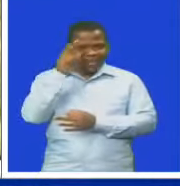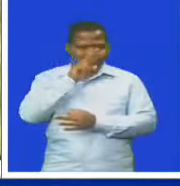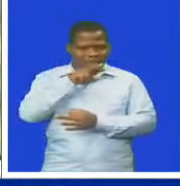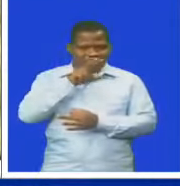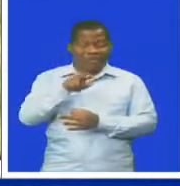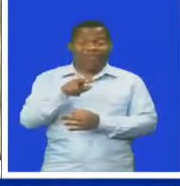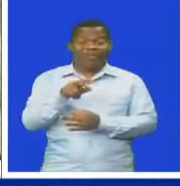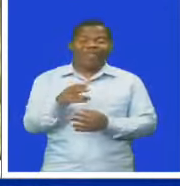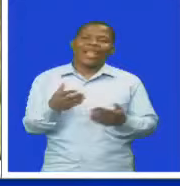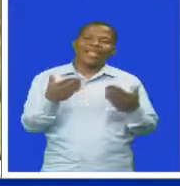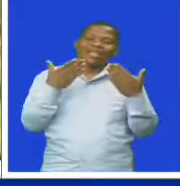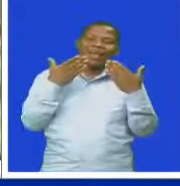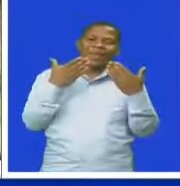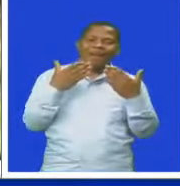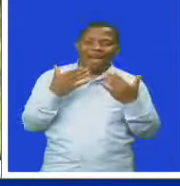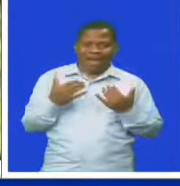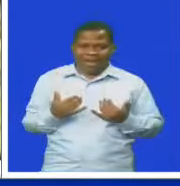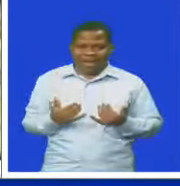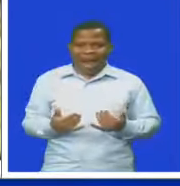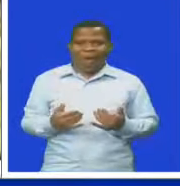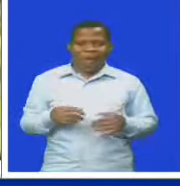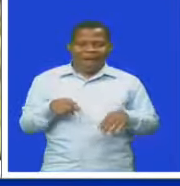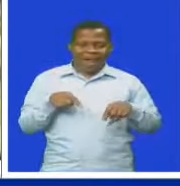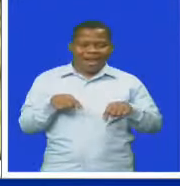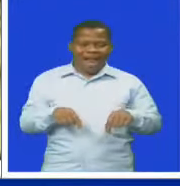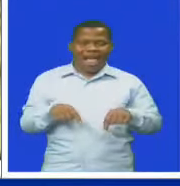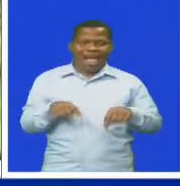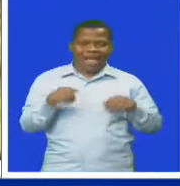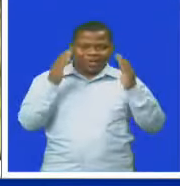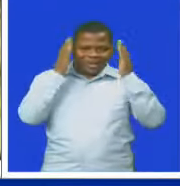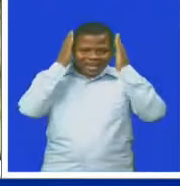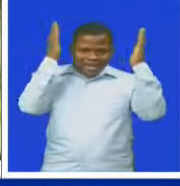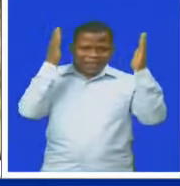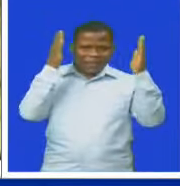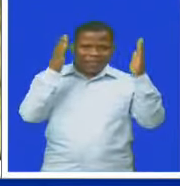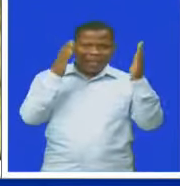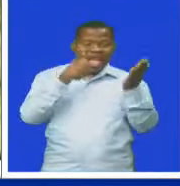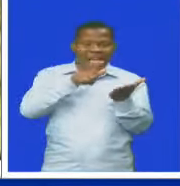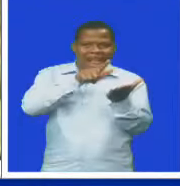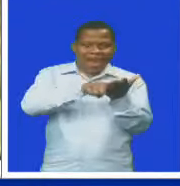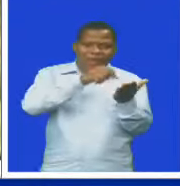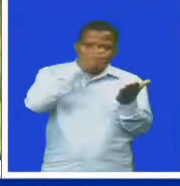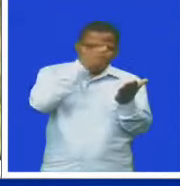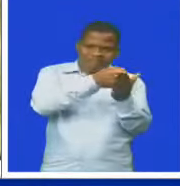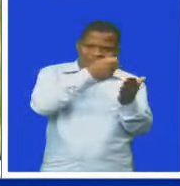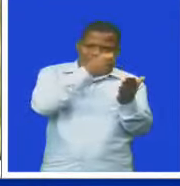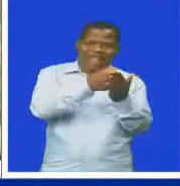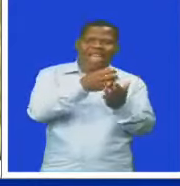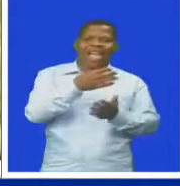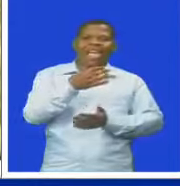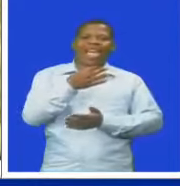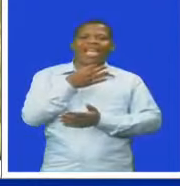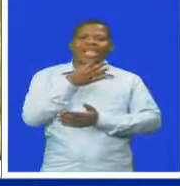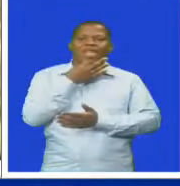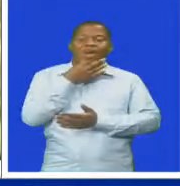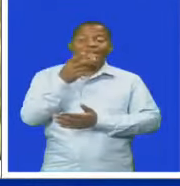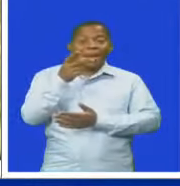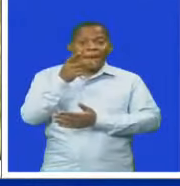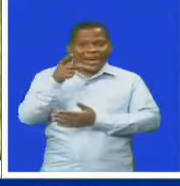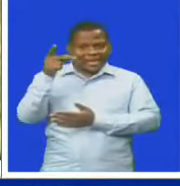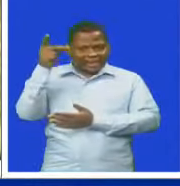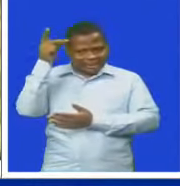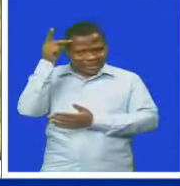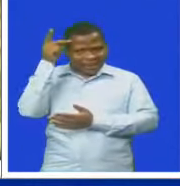youth policy le khangaswa kulamalanga leta ugcine mhlawumbe ingenile ibe ngomthetho nayo leta sigunyata ekuthenini